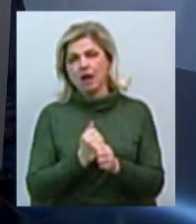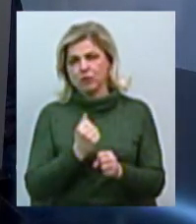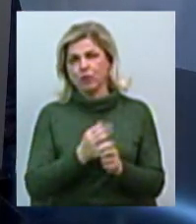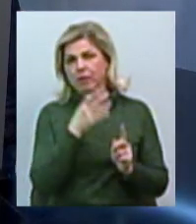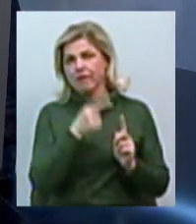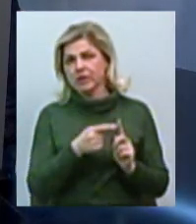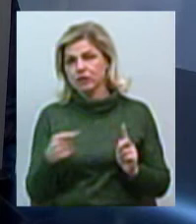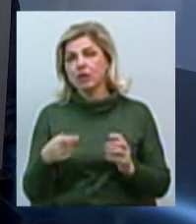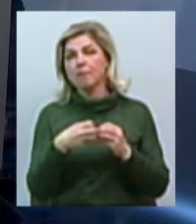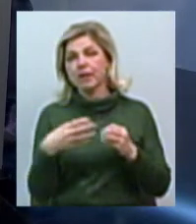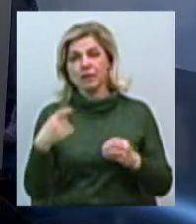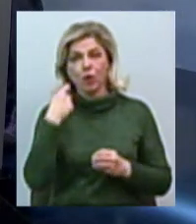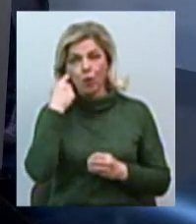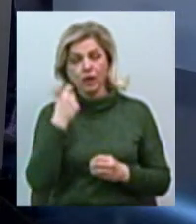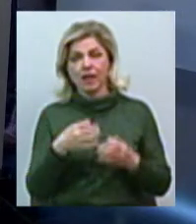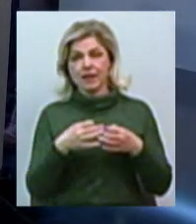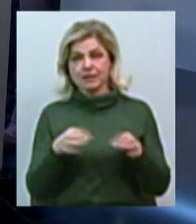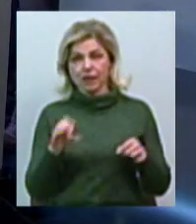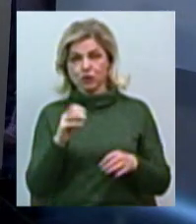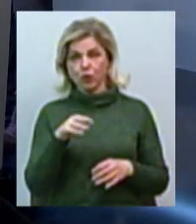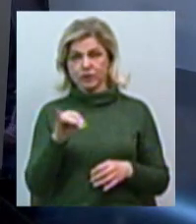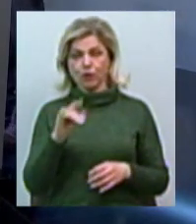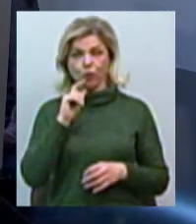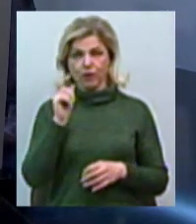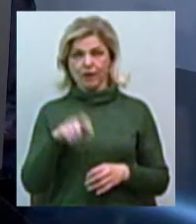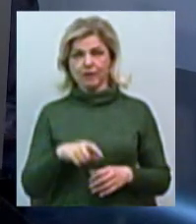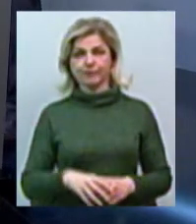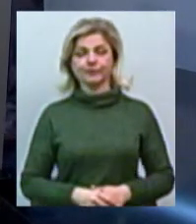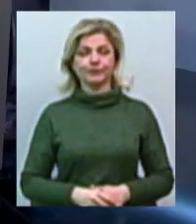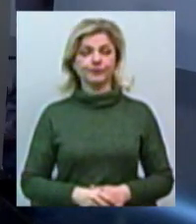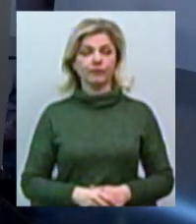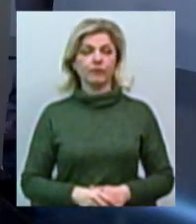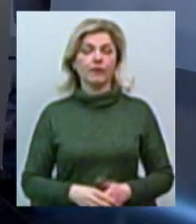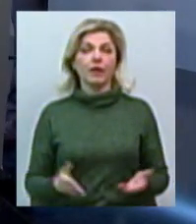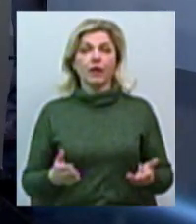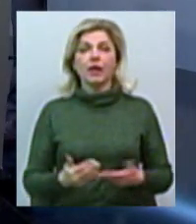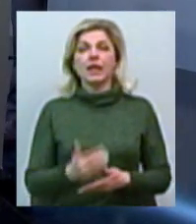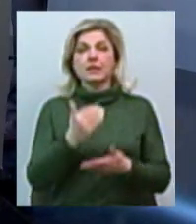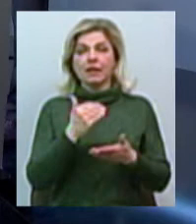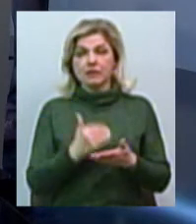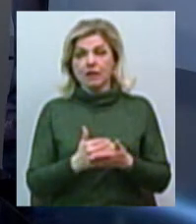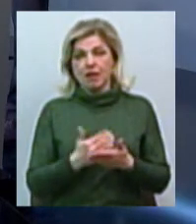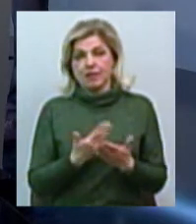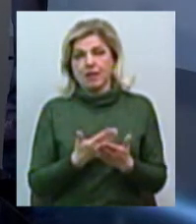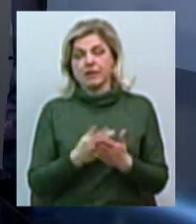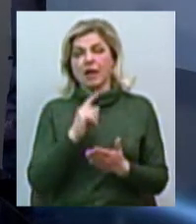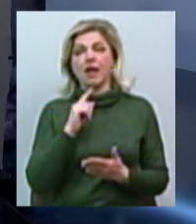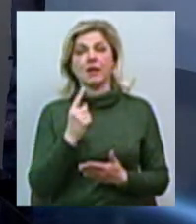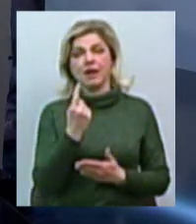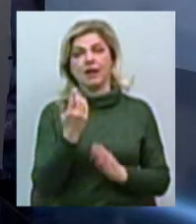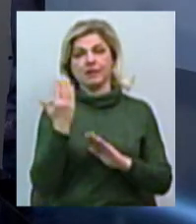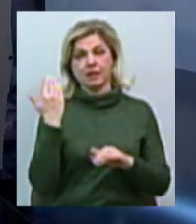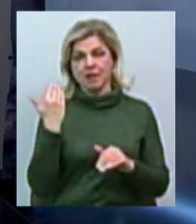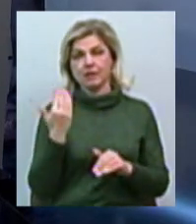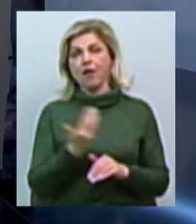років 15 незалежності України. І в кінці кінців, десь рік назад, вони були